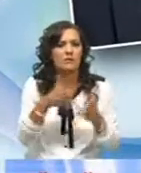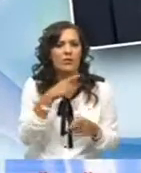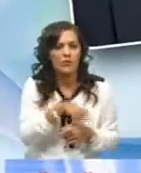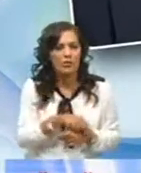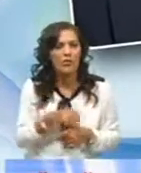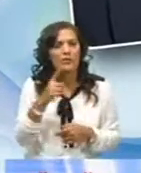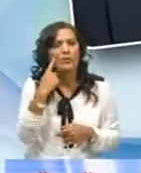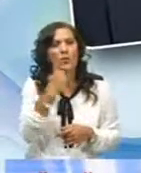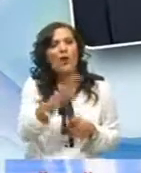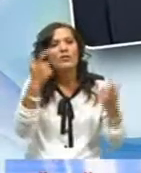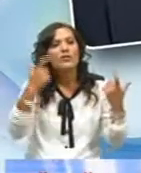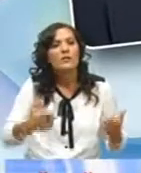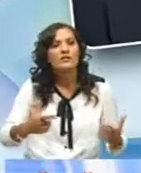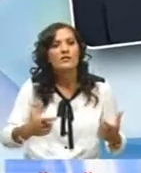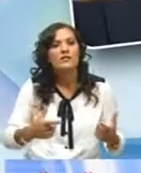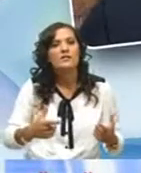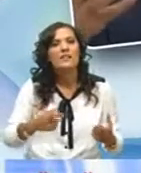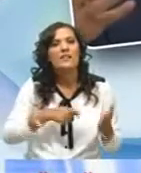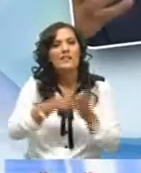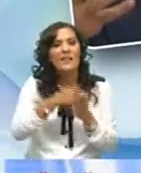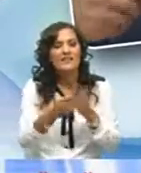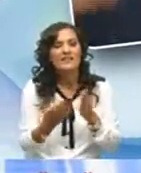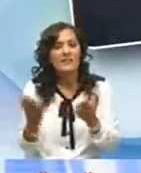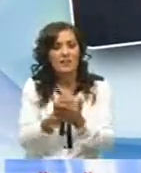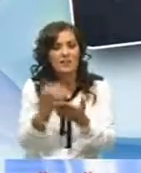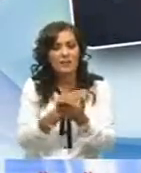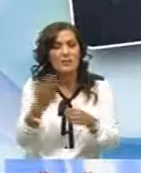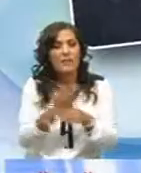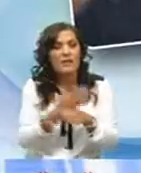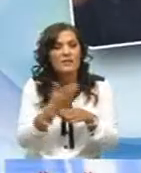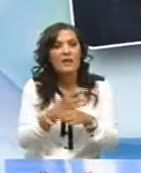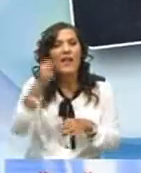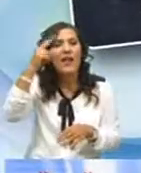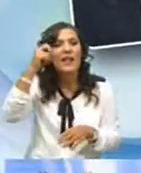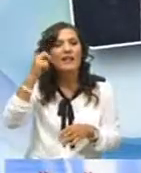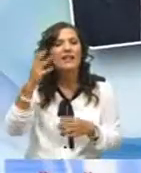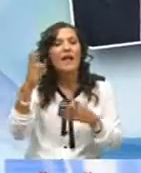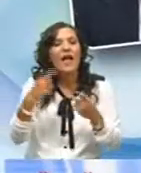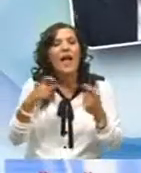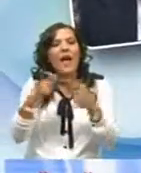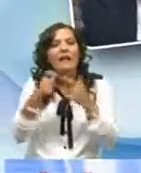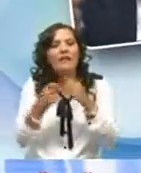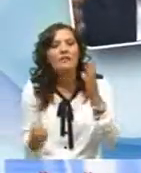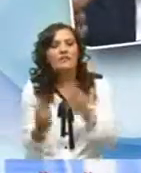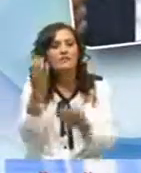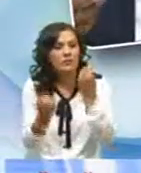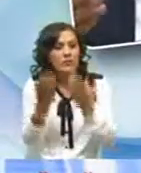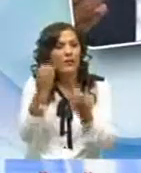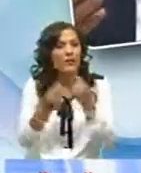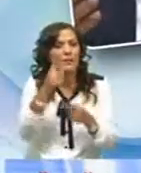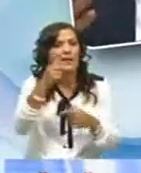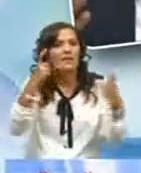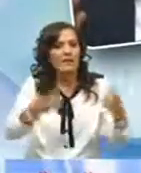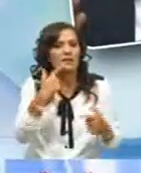Bu gördüğünüz tesis lastikten elde edilen malzeme ile elektrik enerjisi üreten bir tesis